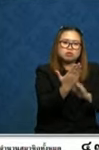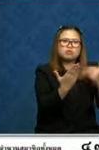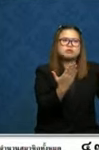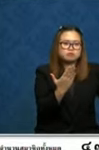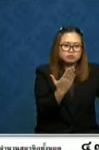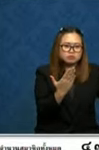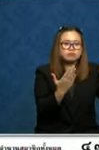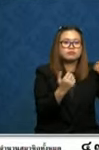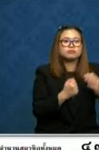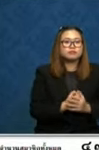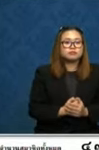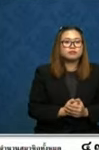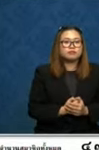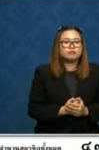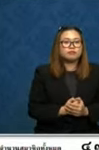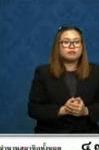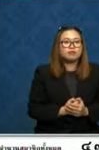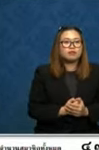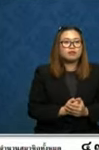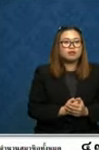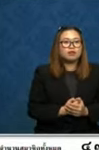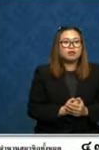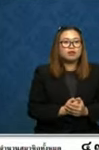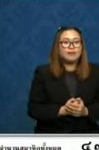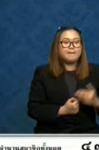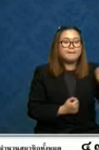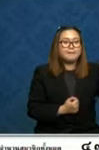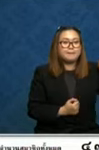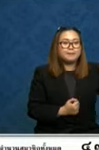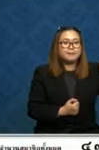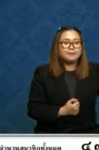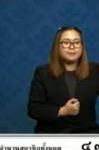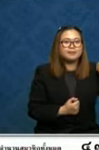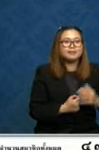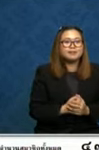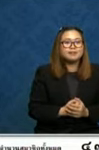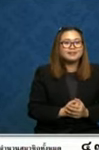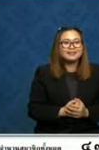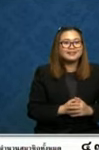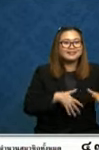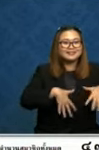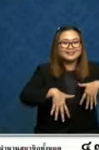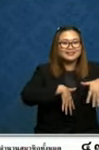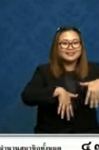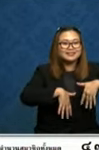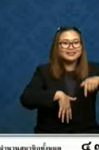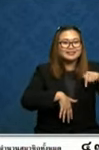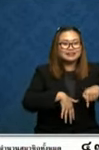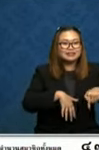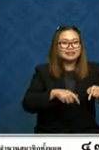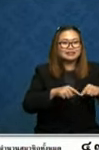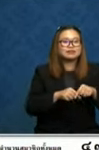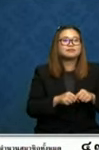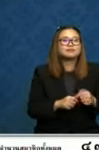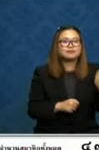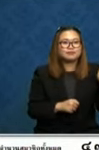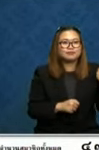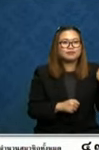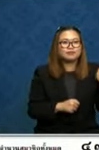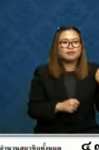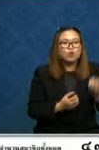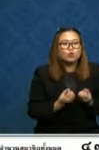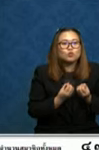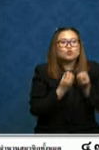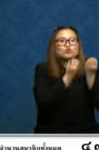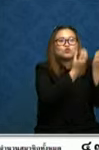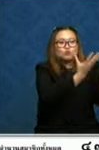งสัยอยู่นะครับแล้วก็อีกอันหนึ่งที่หลายๆพื้นที่ทํานะครับคือบอกว่าส่งคืน